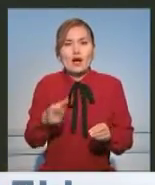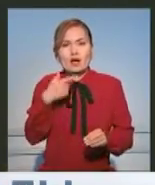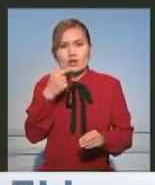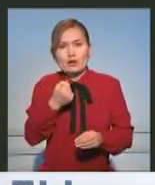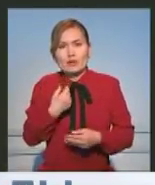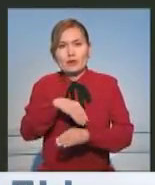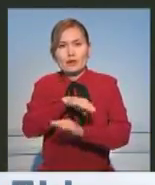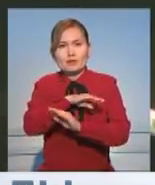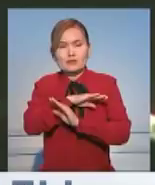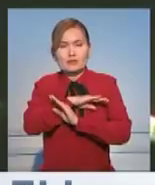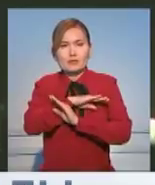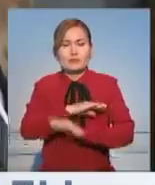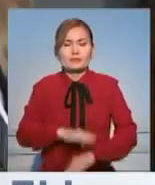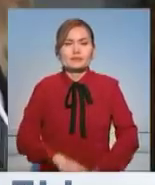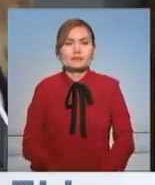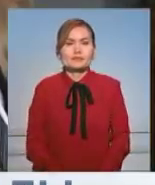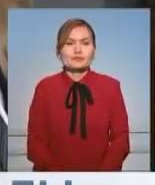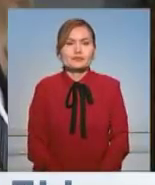қаза тапқан болатын.